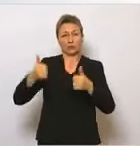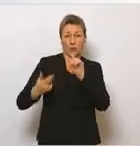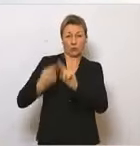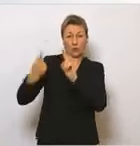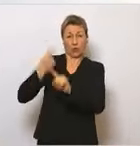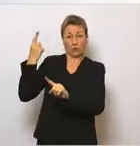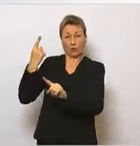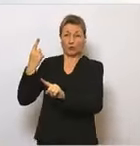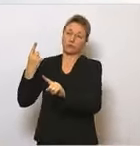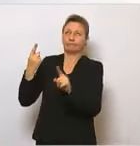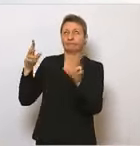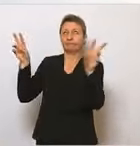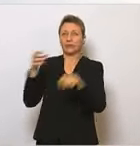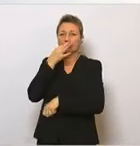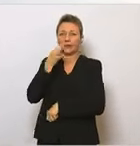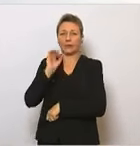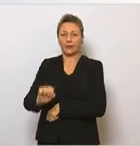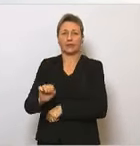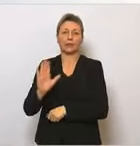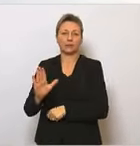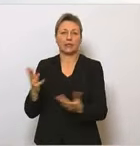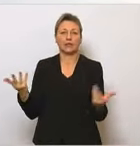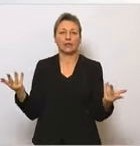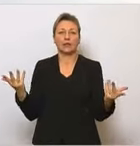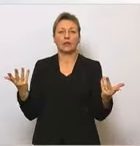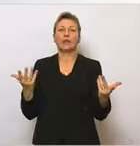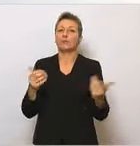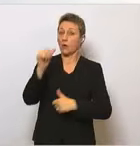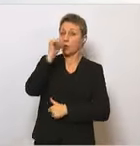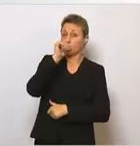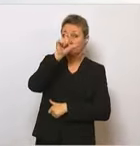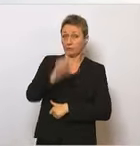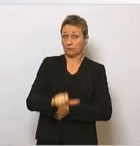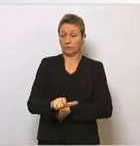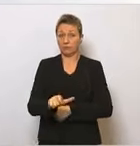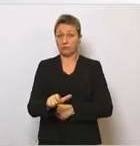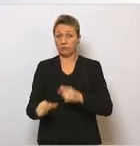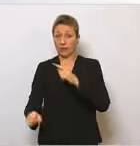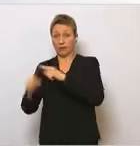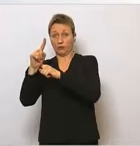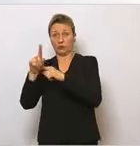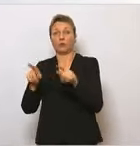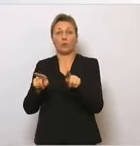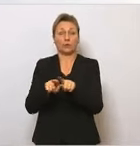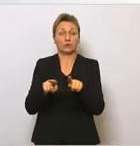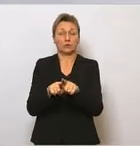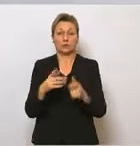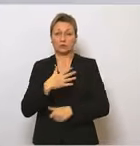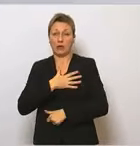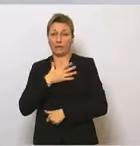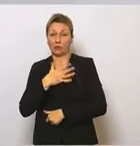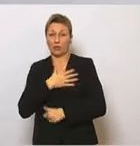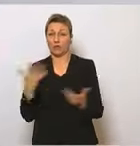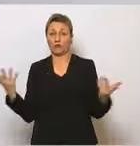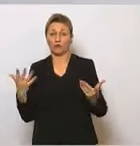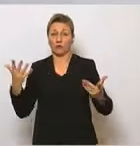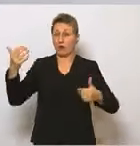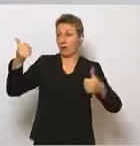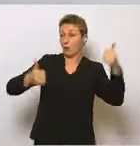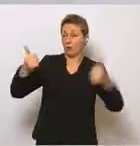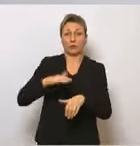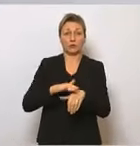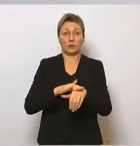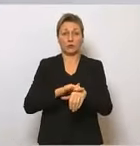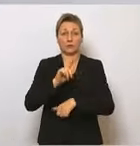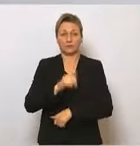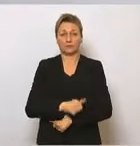ça, et qui montre à quel point à la fois d'un point de vue de consommateur mais également d'un point de vue innovation l'avantage d'une politique de concurrence. Et ce qui est